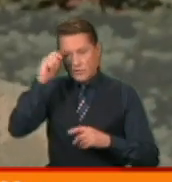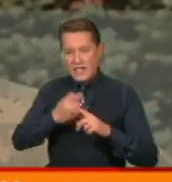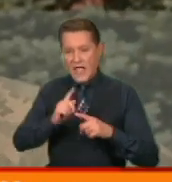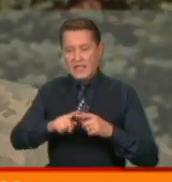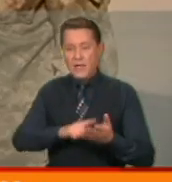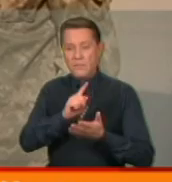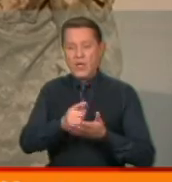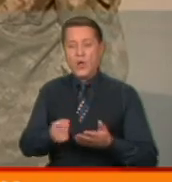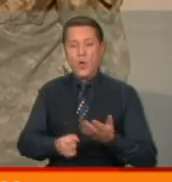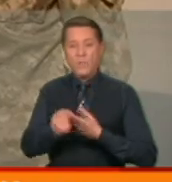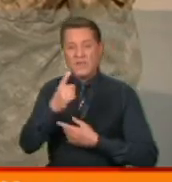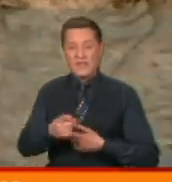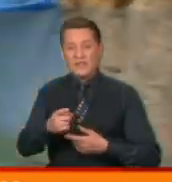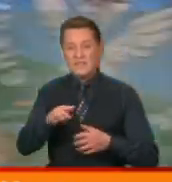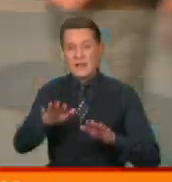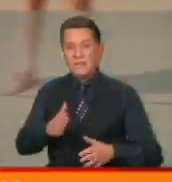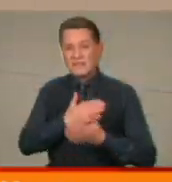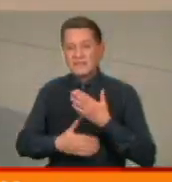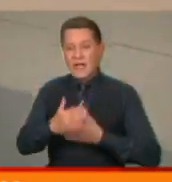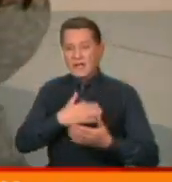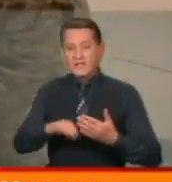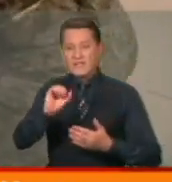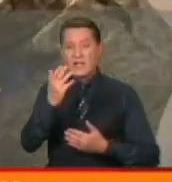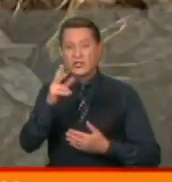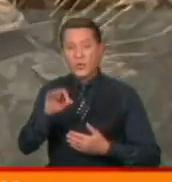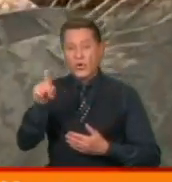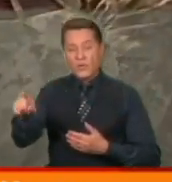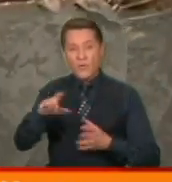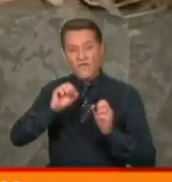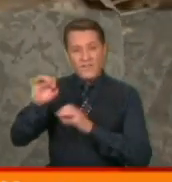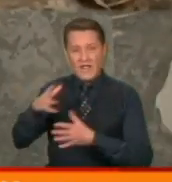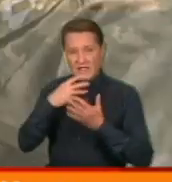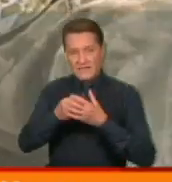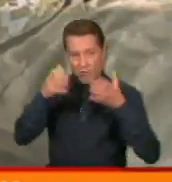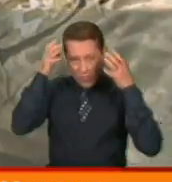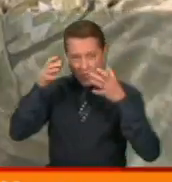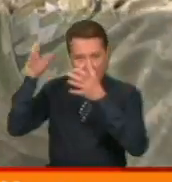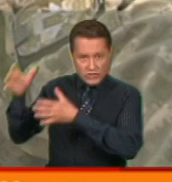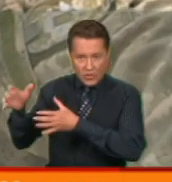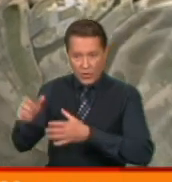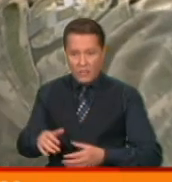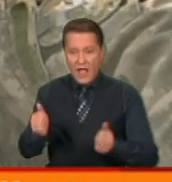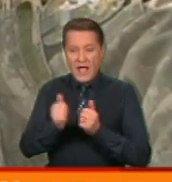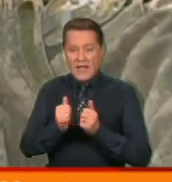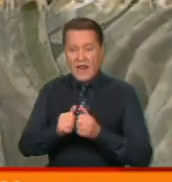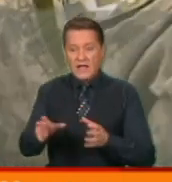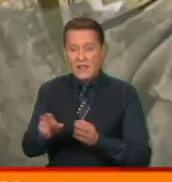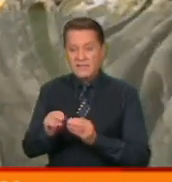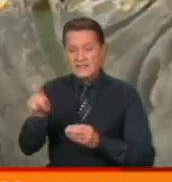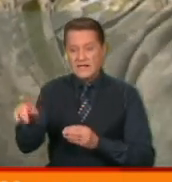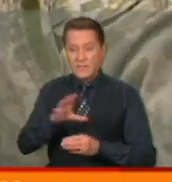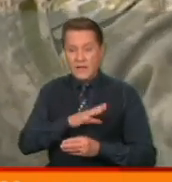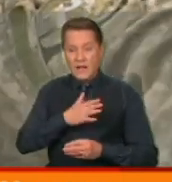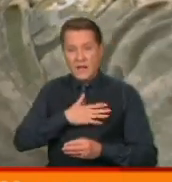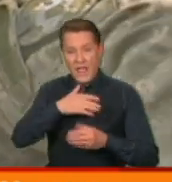міг опинитися на місці скаліченого майора. Бо Сашко саме йому віддав свого шолома. Ну, ми просто рядом з ним були. Моя